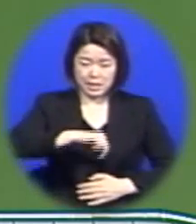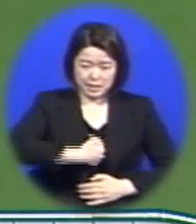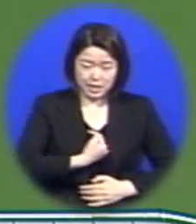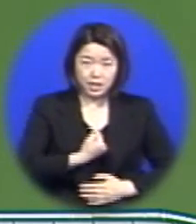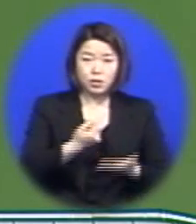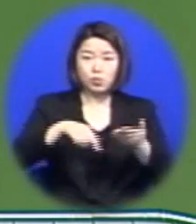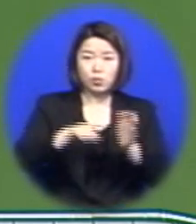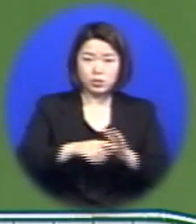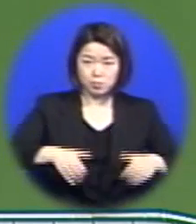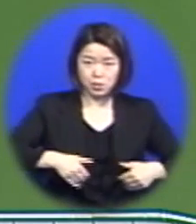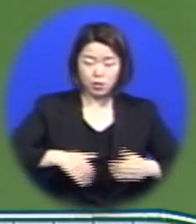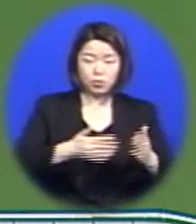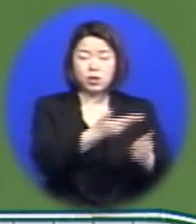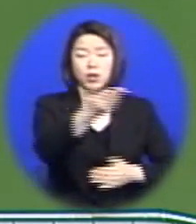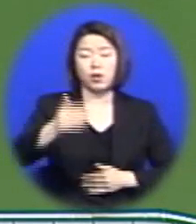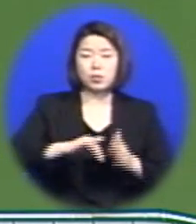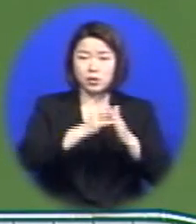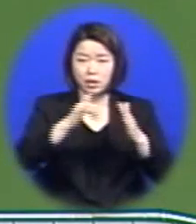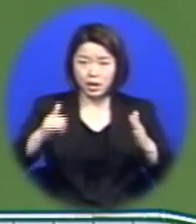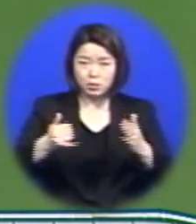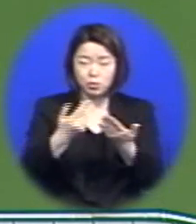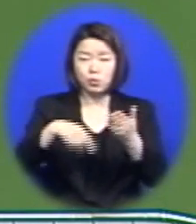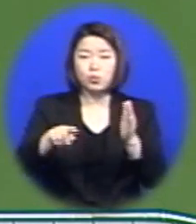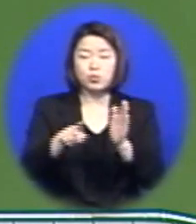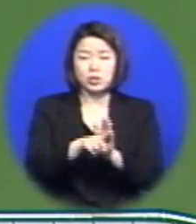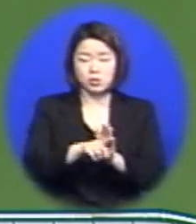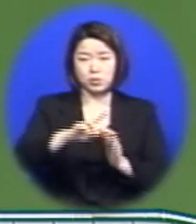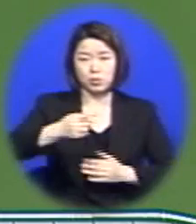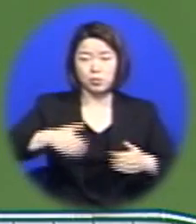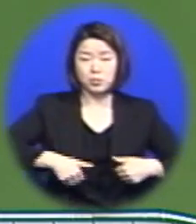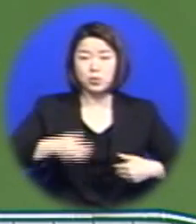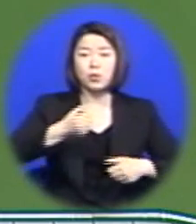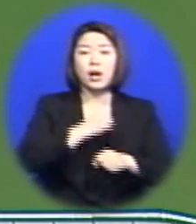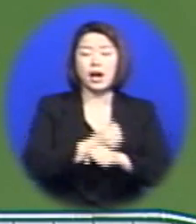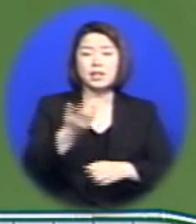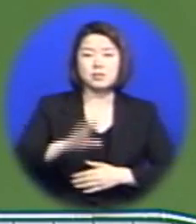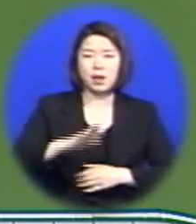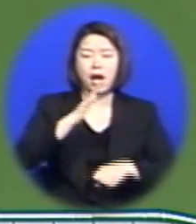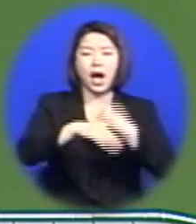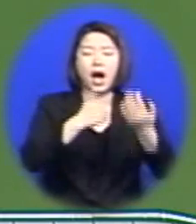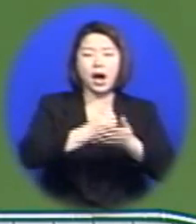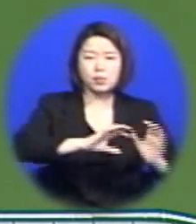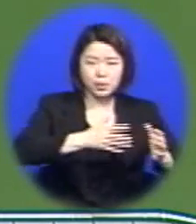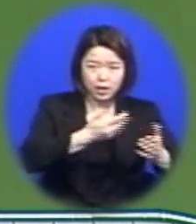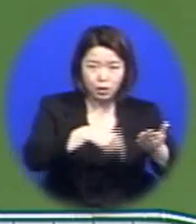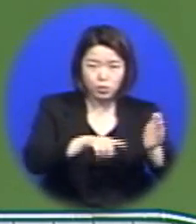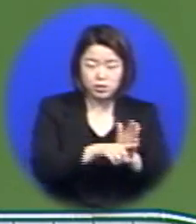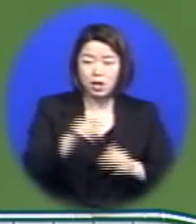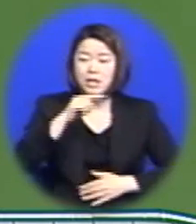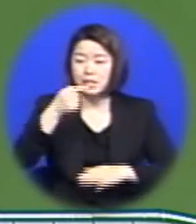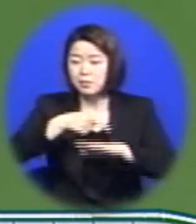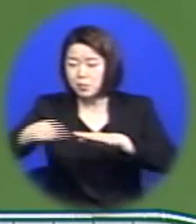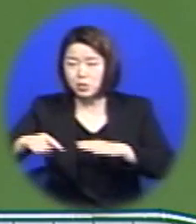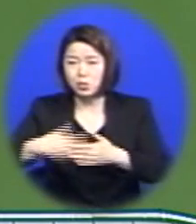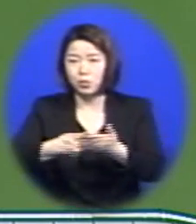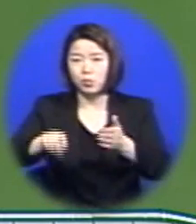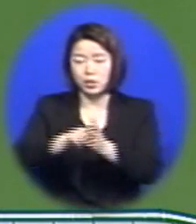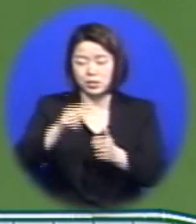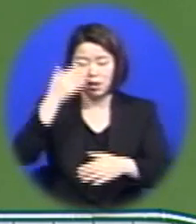위해서도 필요하지만 하나님의 나라를 위해서이 민족을 위해서 한국 교회를 위해서 정말